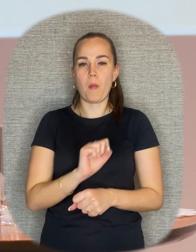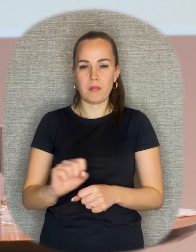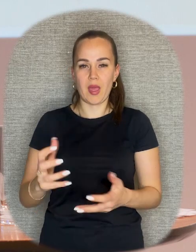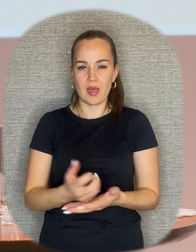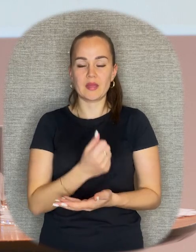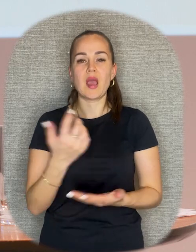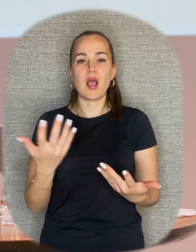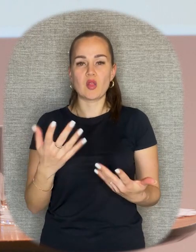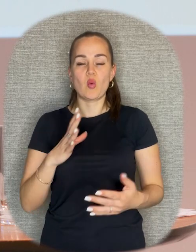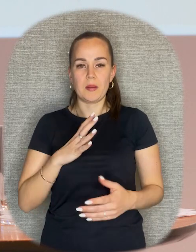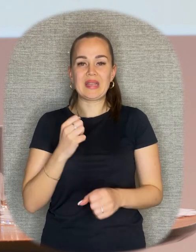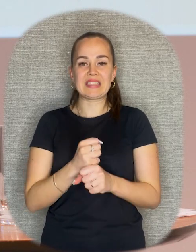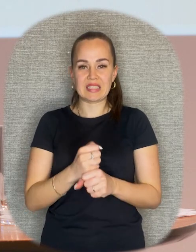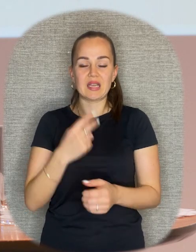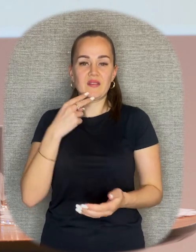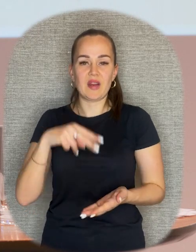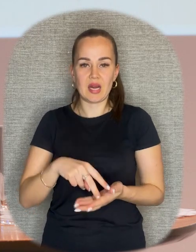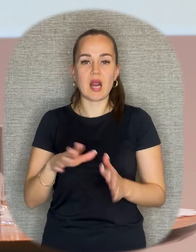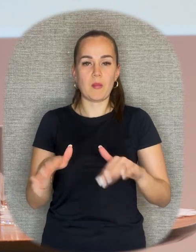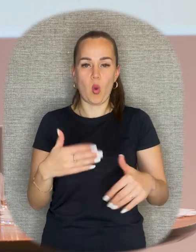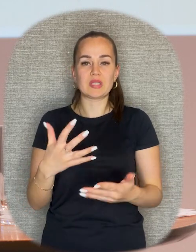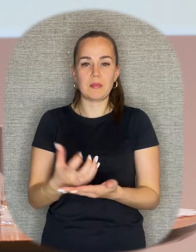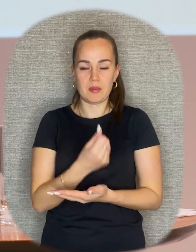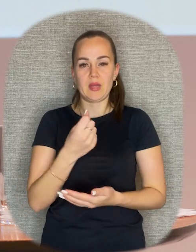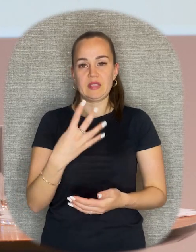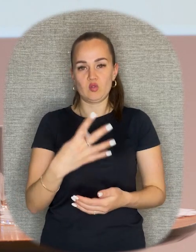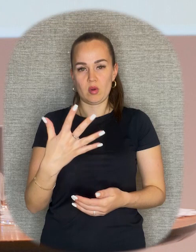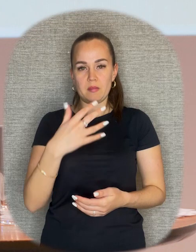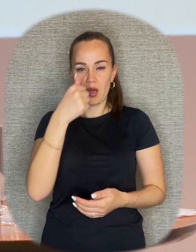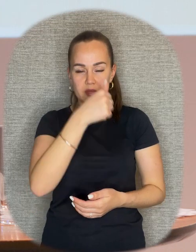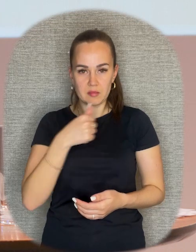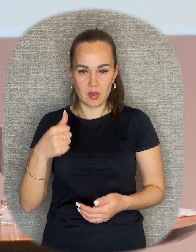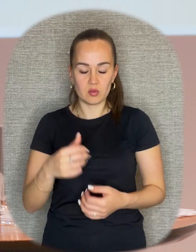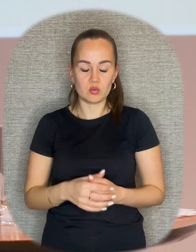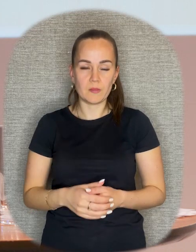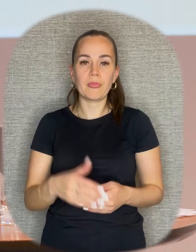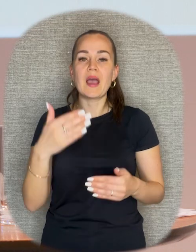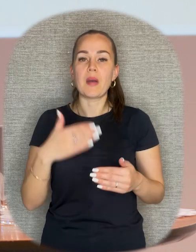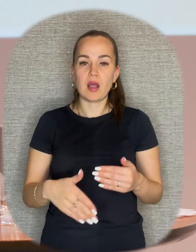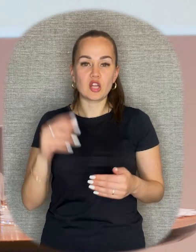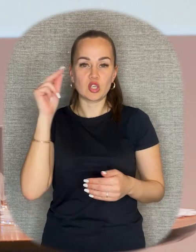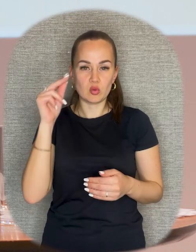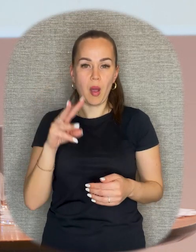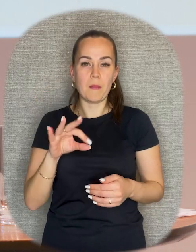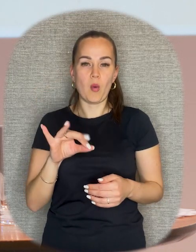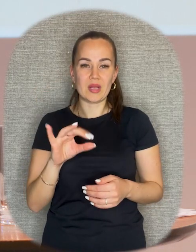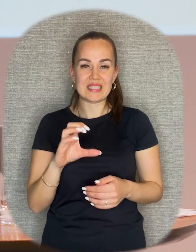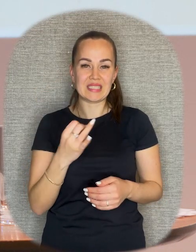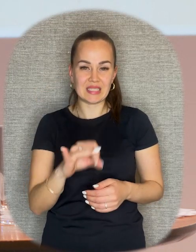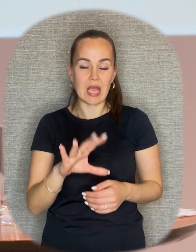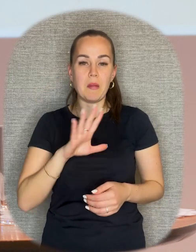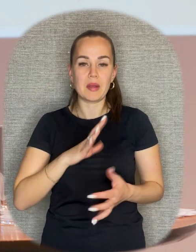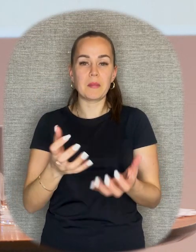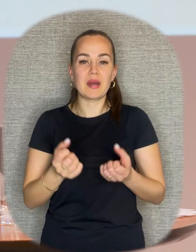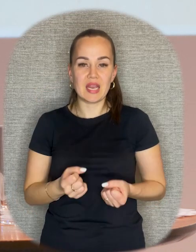также он послужил таким прообразом парков Победы которые были устроены в Ленинграде уже после